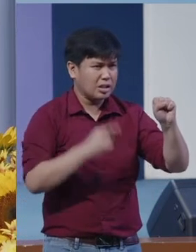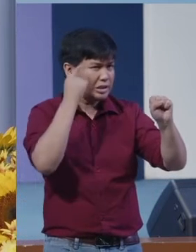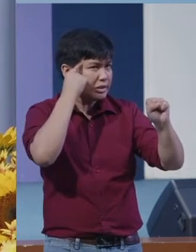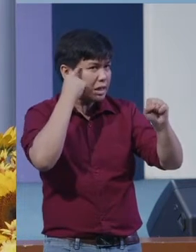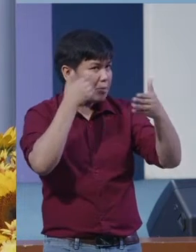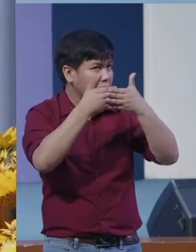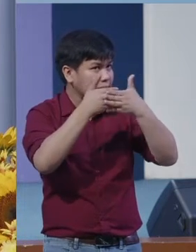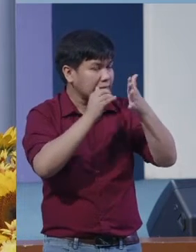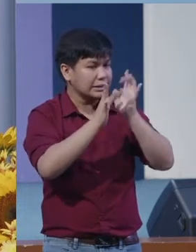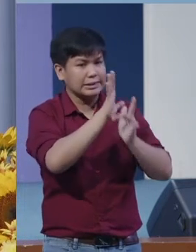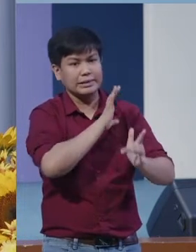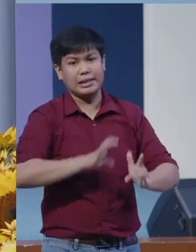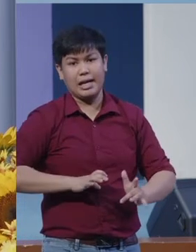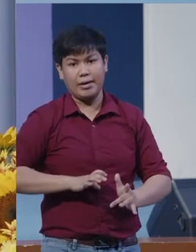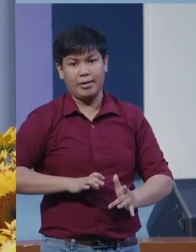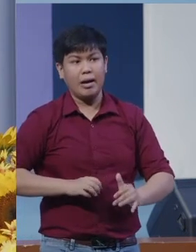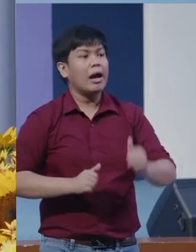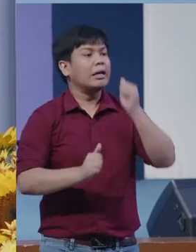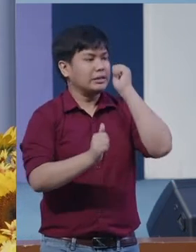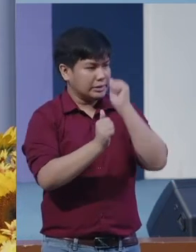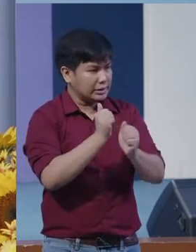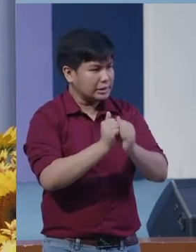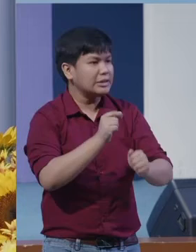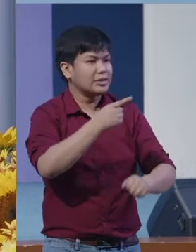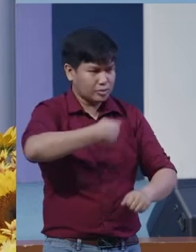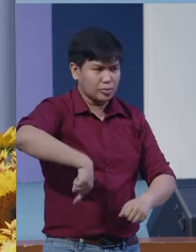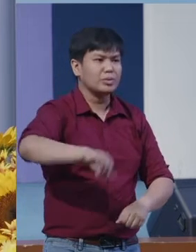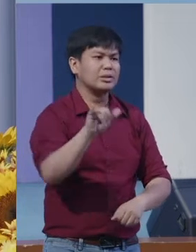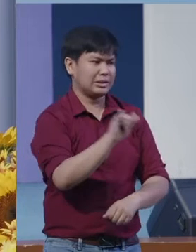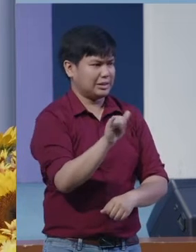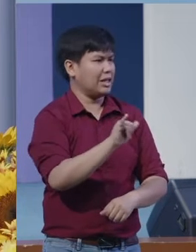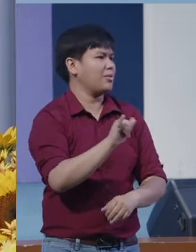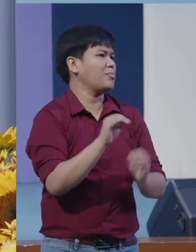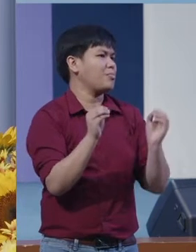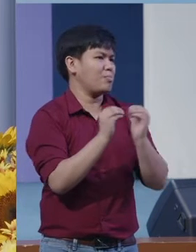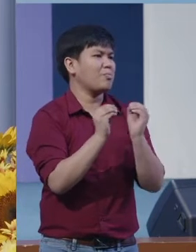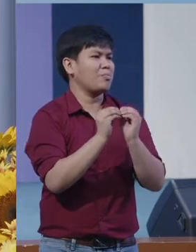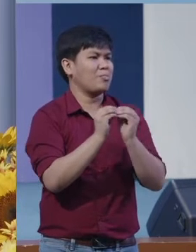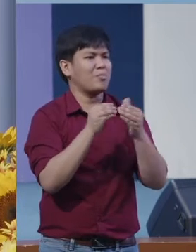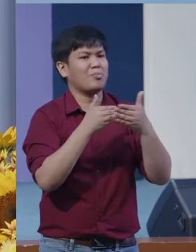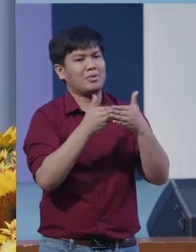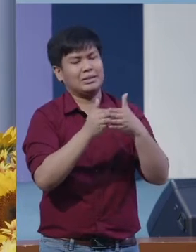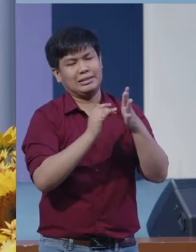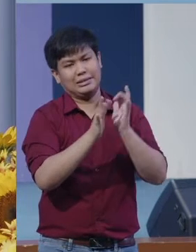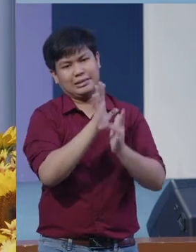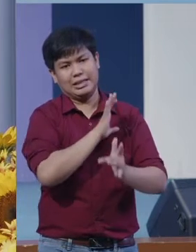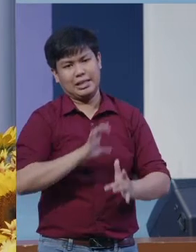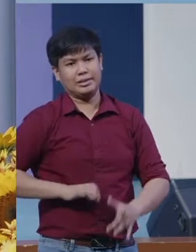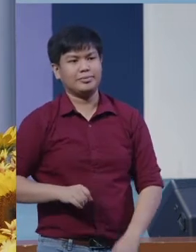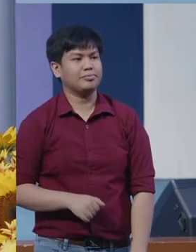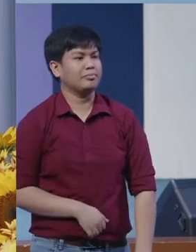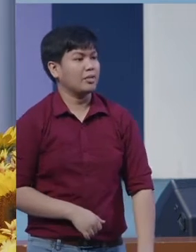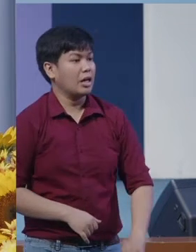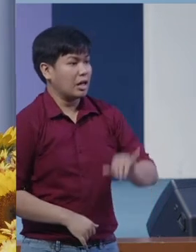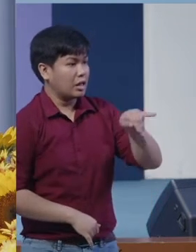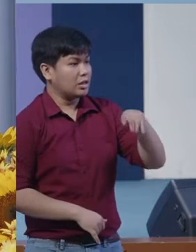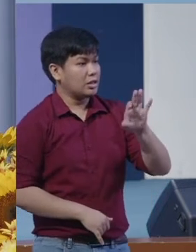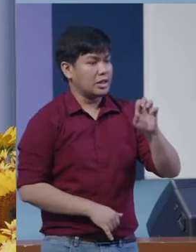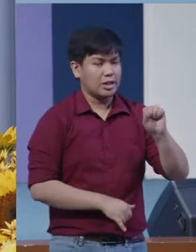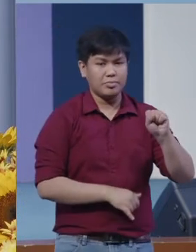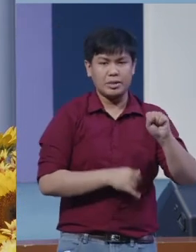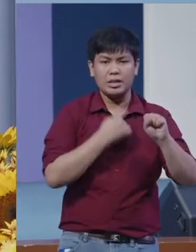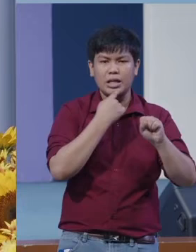Imminent na po ang pagbabalik ng ating Panginoon. Kaya magpasensya na lang. At sa ating pagpapasensya, ang